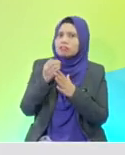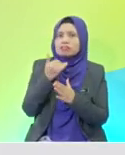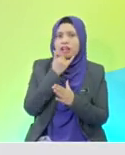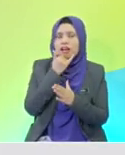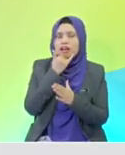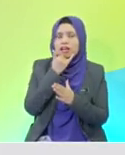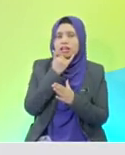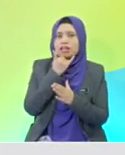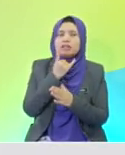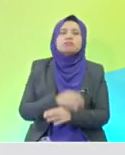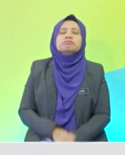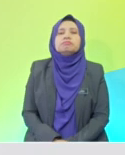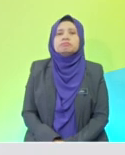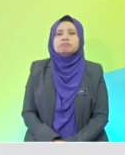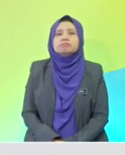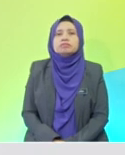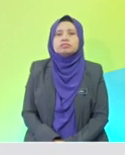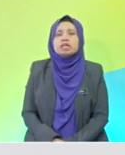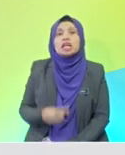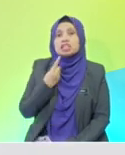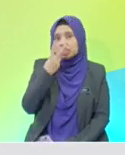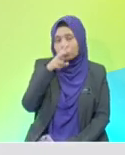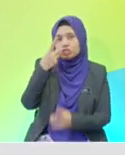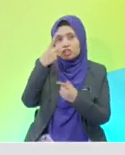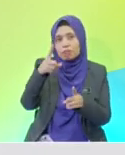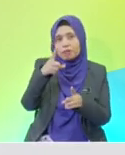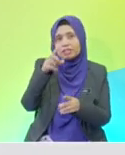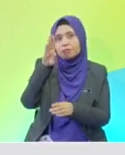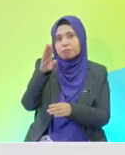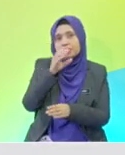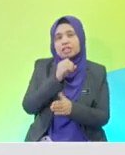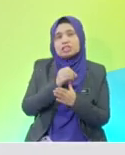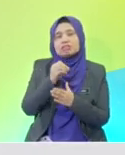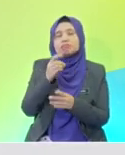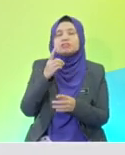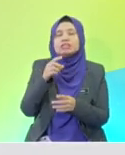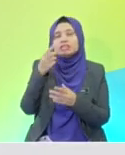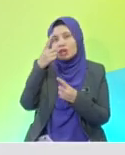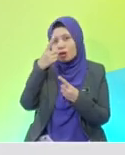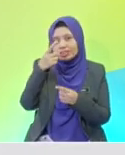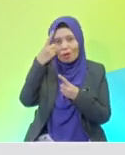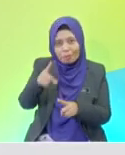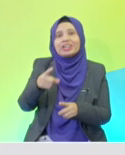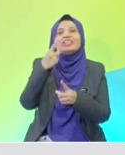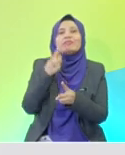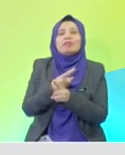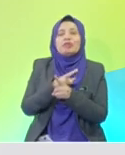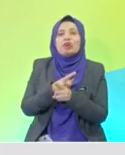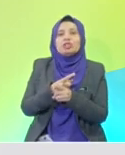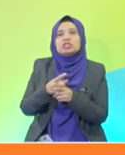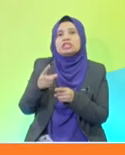progresi betul oke kita lihat jawaban betul ataupun tidak Oke Betul Eman Oke keadaan Cukai langsung adalah merupakan